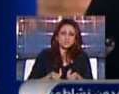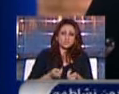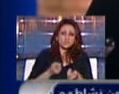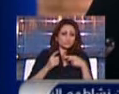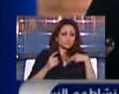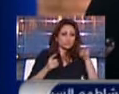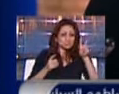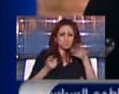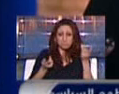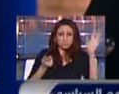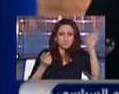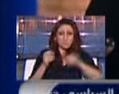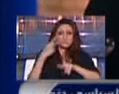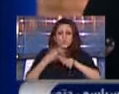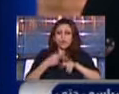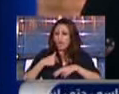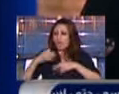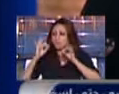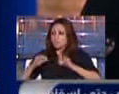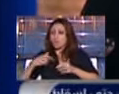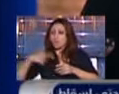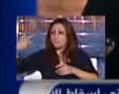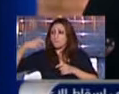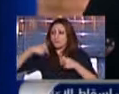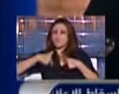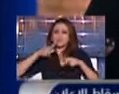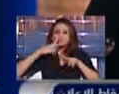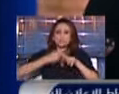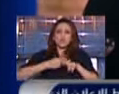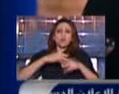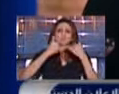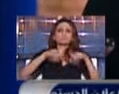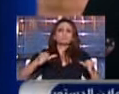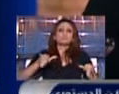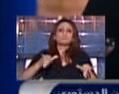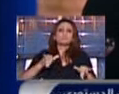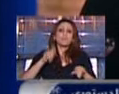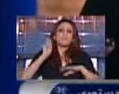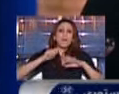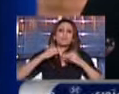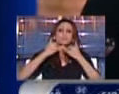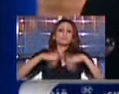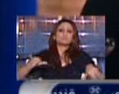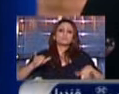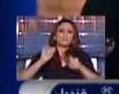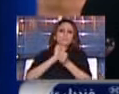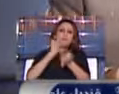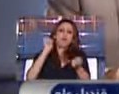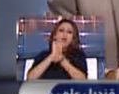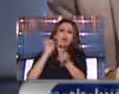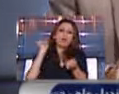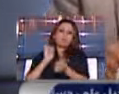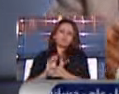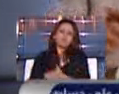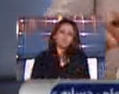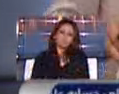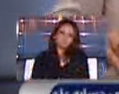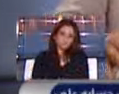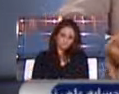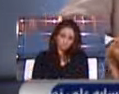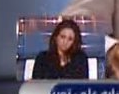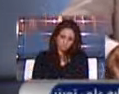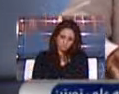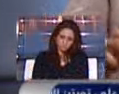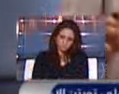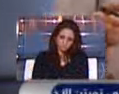ولا كانوا موجودين في الواقعة وسابوهم يشهدوا وبوظوا القضية. واللواء حسن أنا آسف هقطعك معلش. طبعا